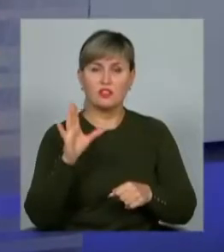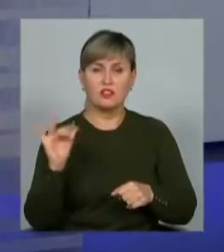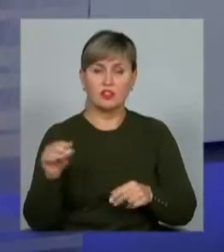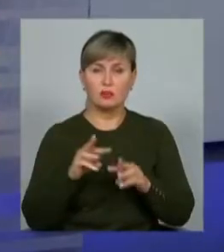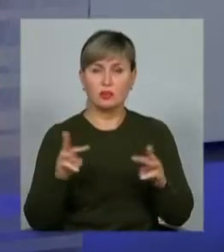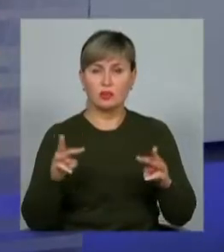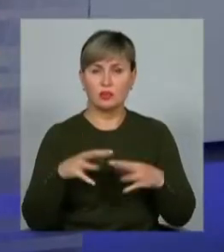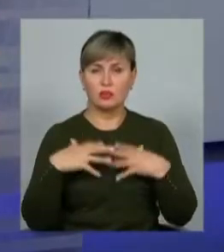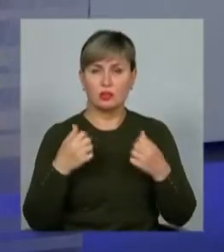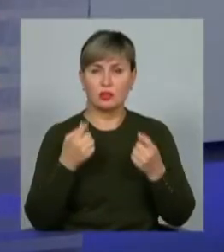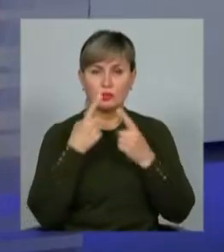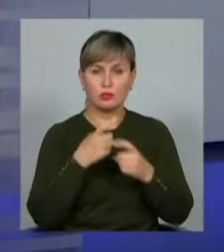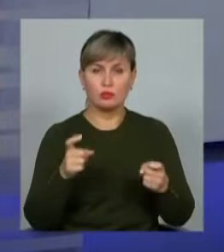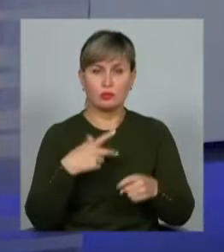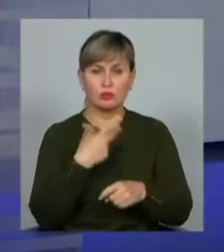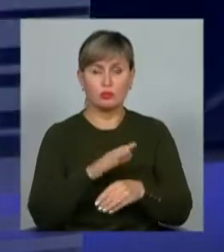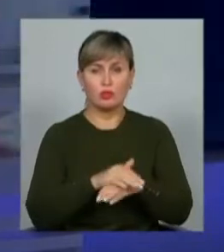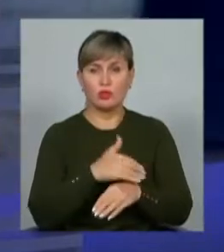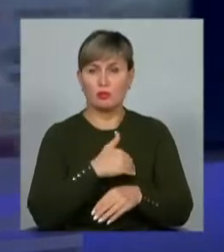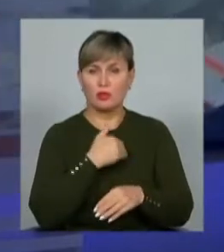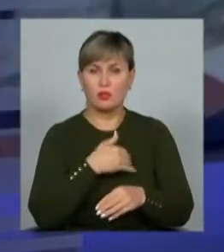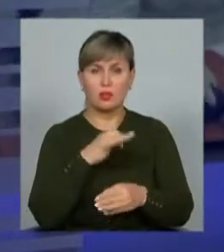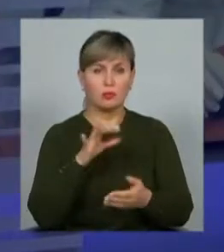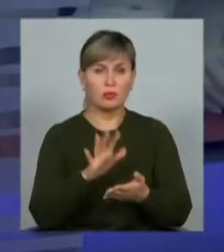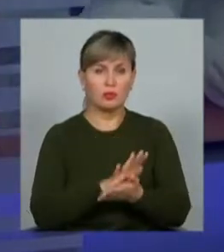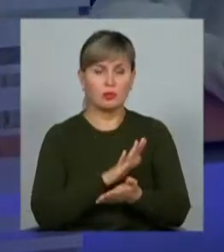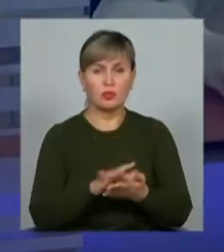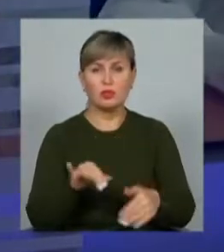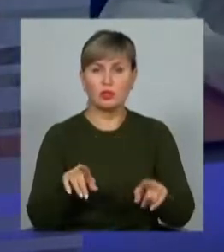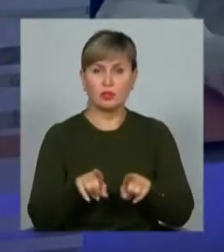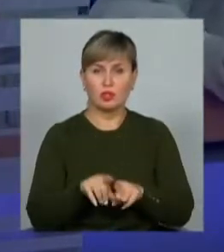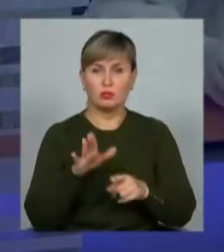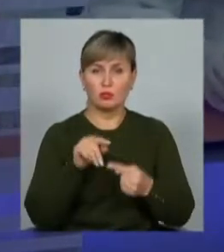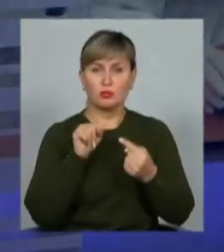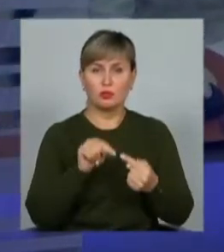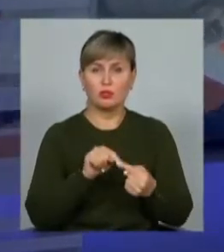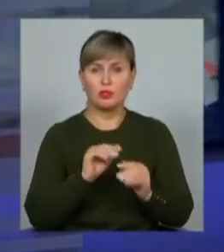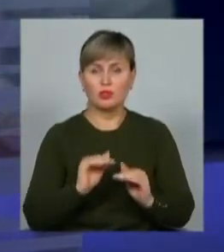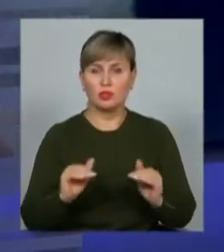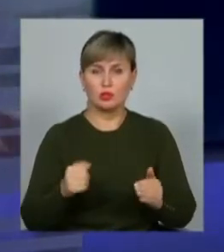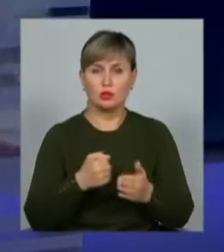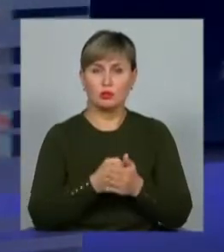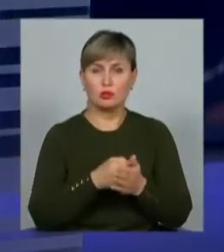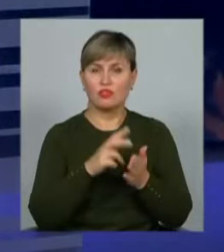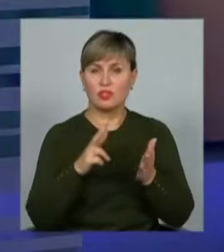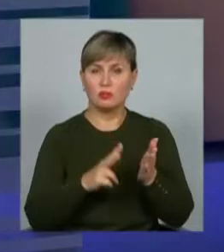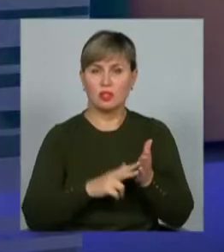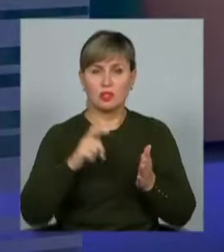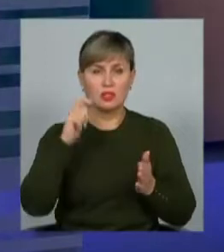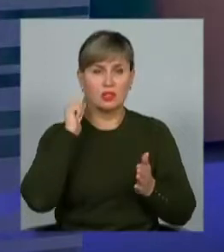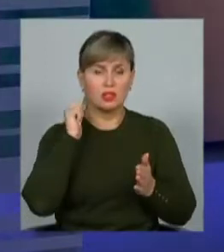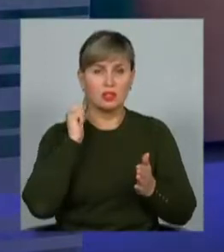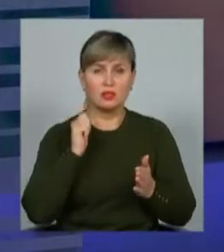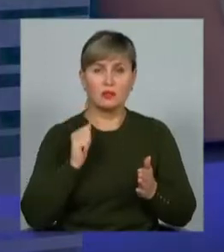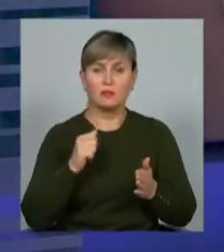уже заявили, что вакцинация будет добровольной и бесплатной, а также будет противопоказана детям до 18 лет.